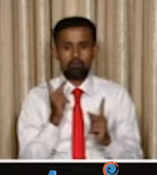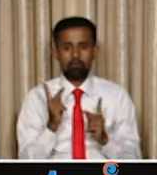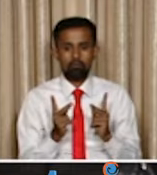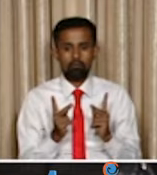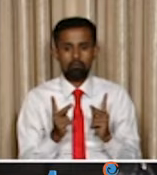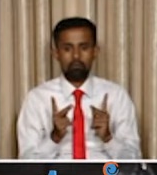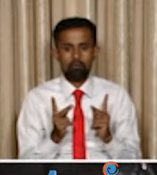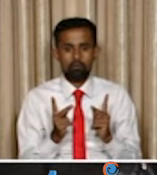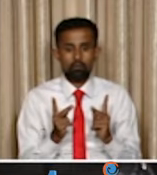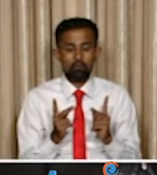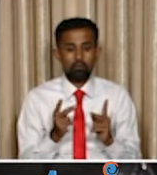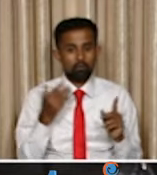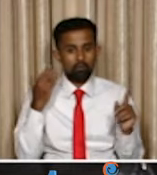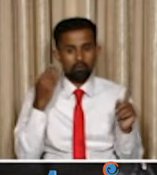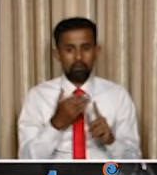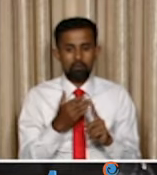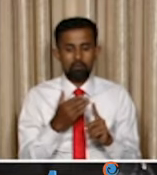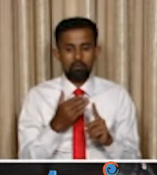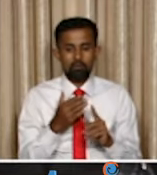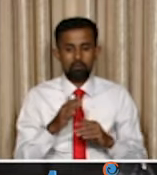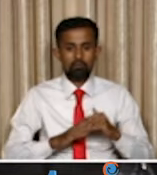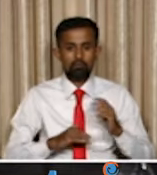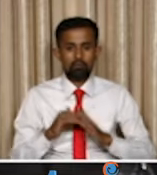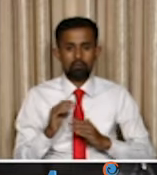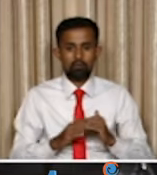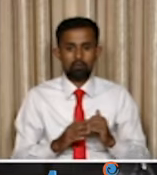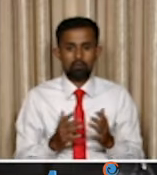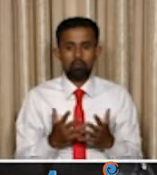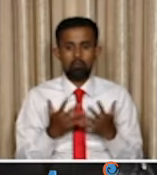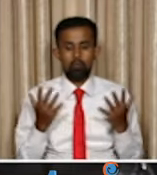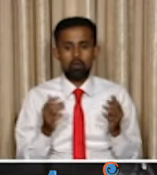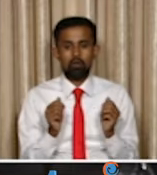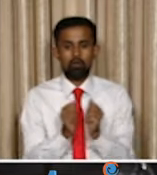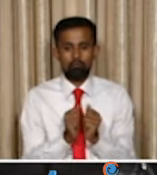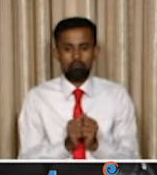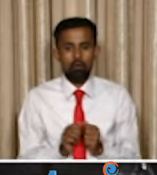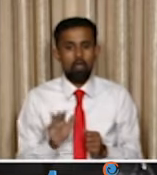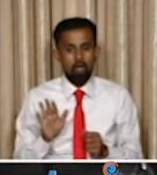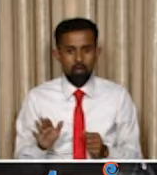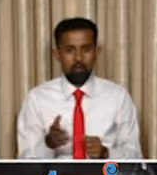பல திட்டங்கள் இருப்பதாக சொல்லிக் கொண்டிருக்கின்ற அதே நேரத்திலே